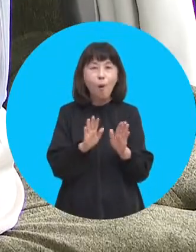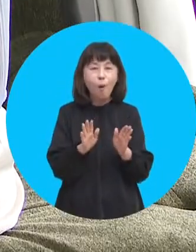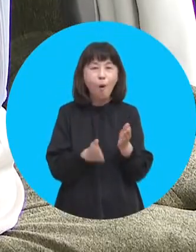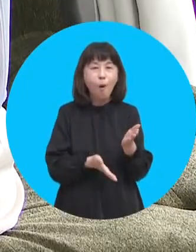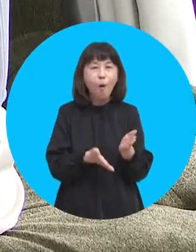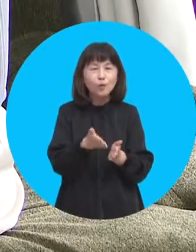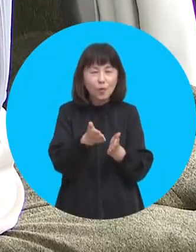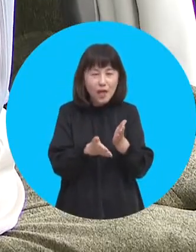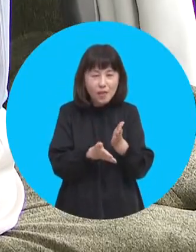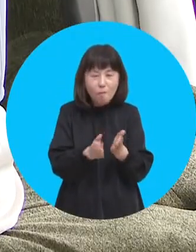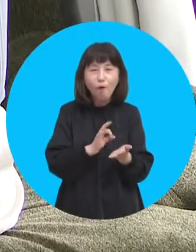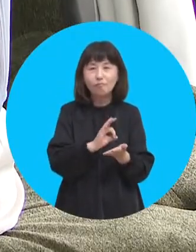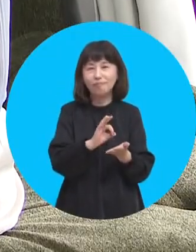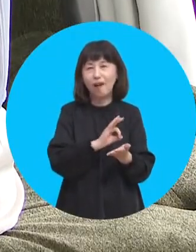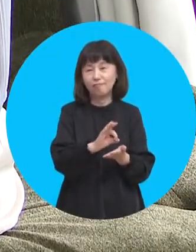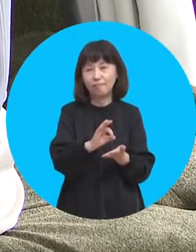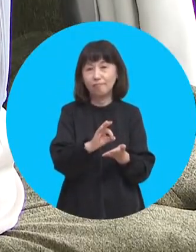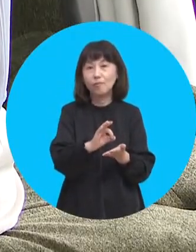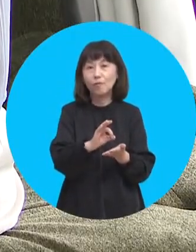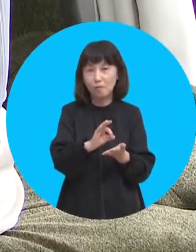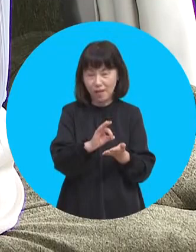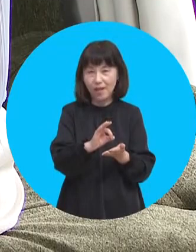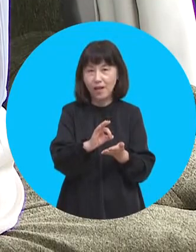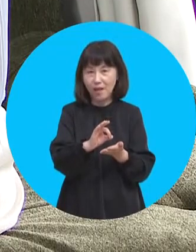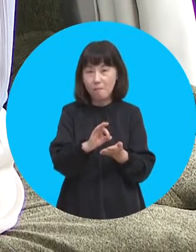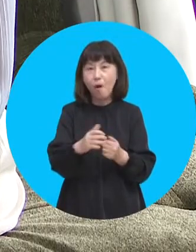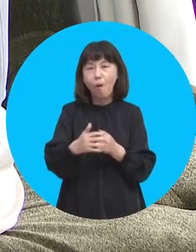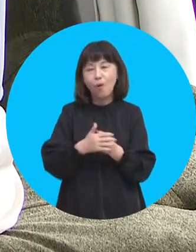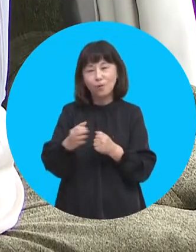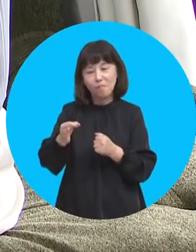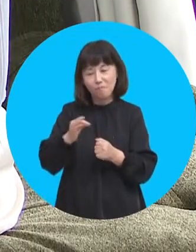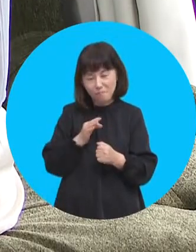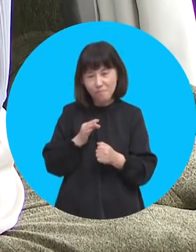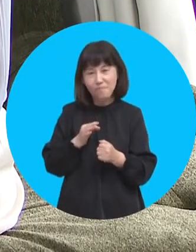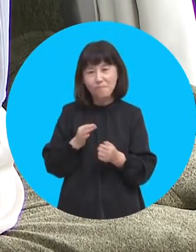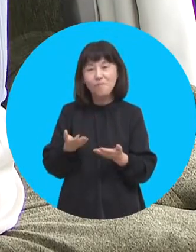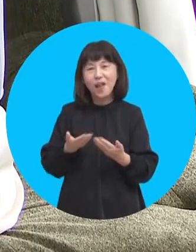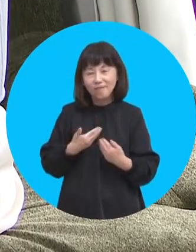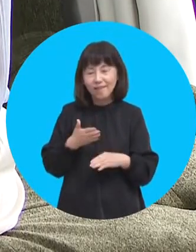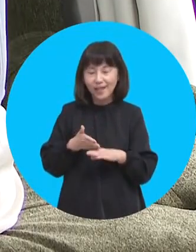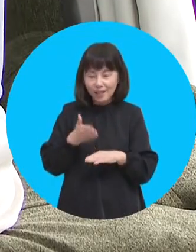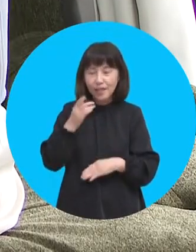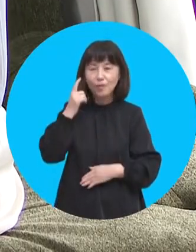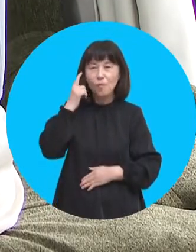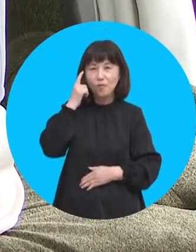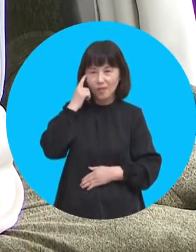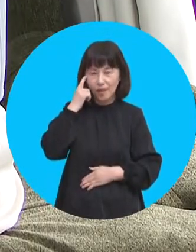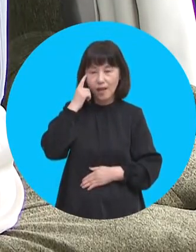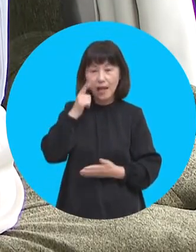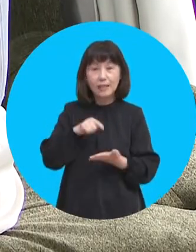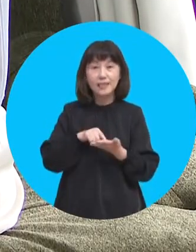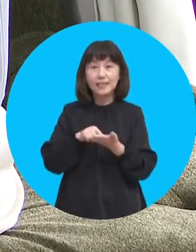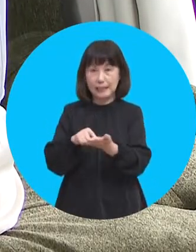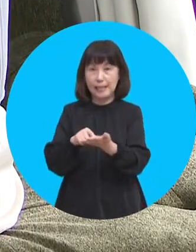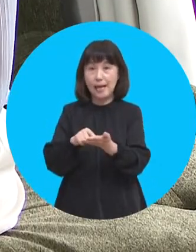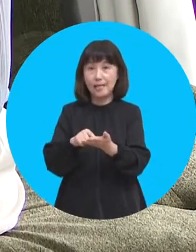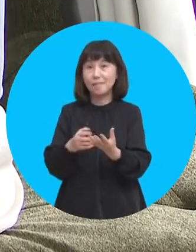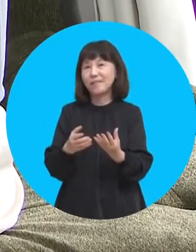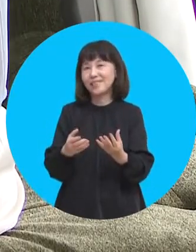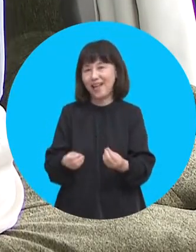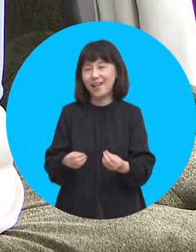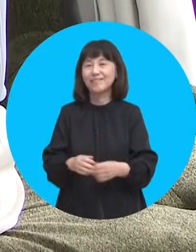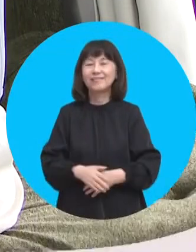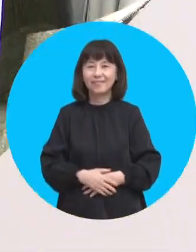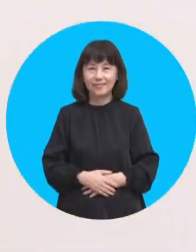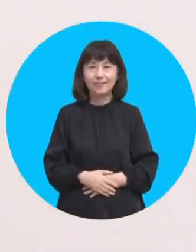てでお金もかかるので、もういただけるのであればすごい助かるなと思って申請させていただきました。